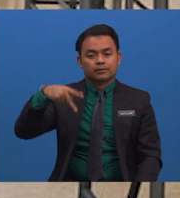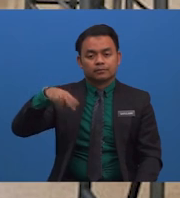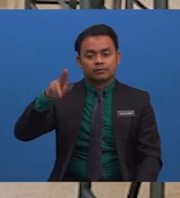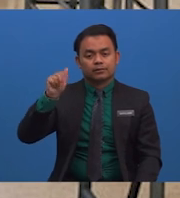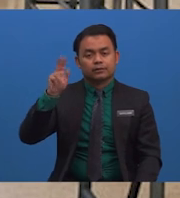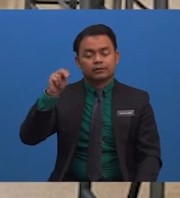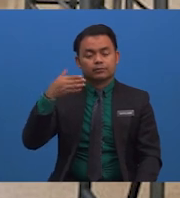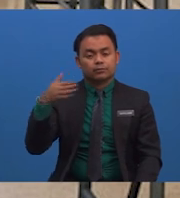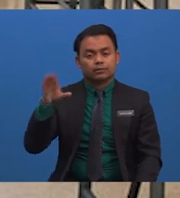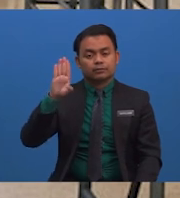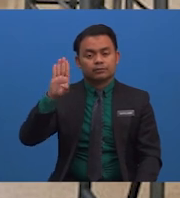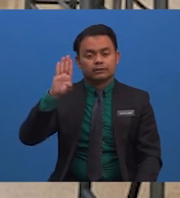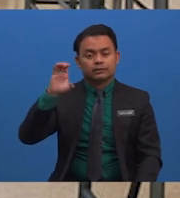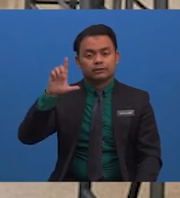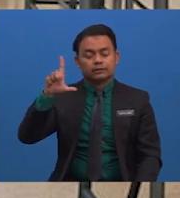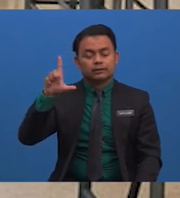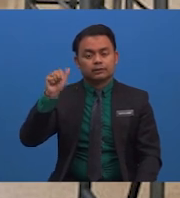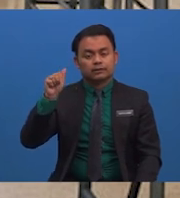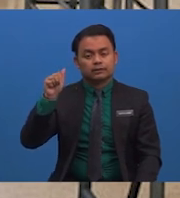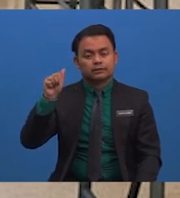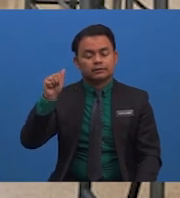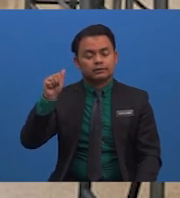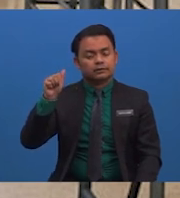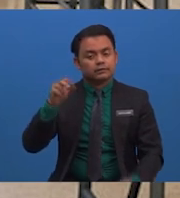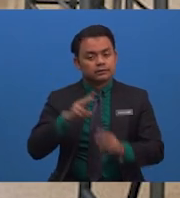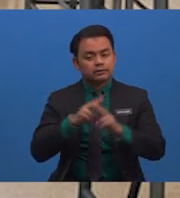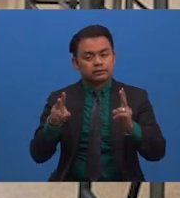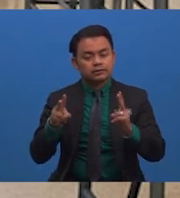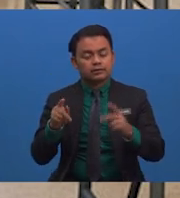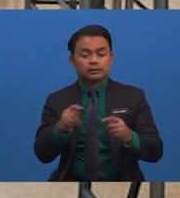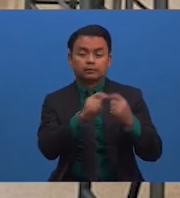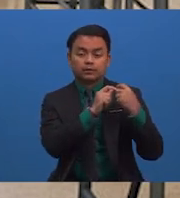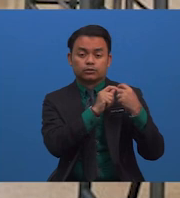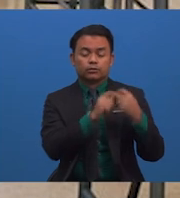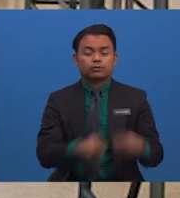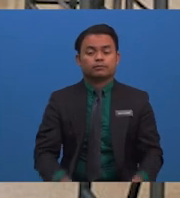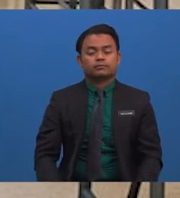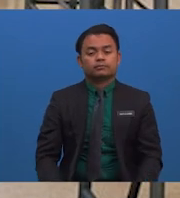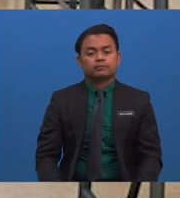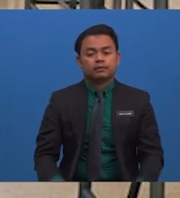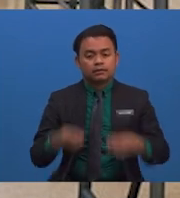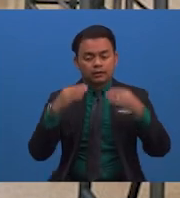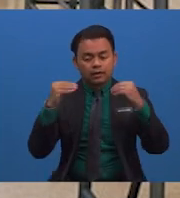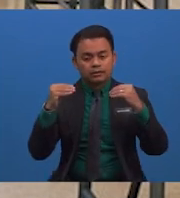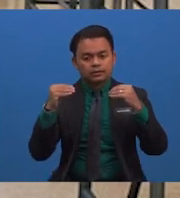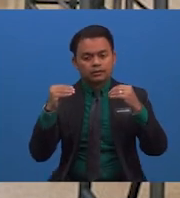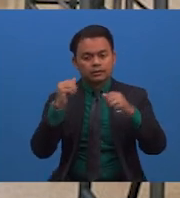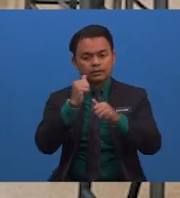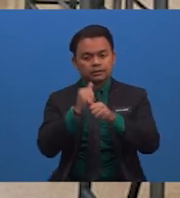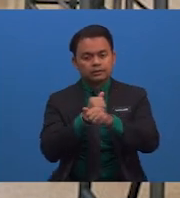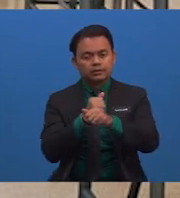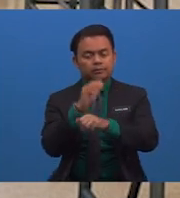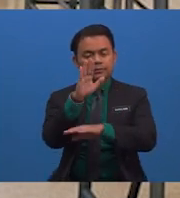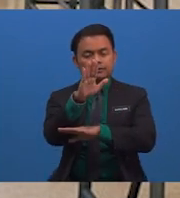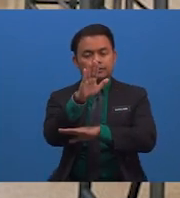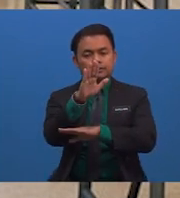setiap petang pada hari Selasa. Ini pula dialog Yuni. Saya sayang akan